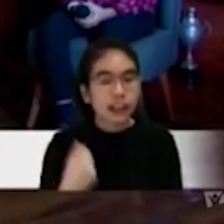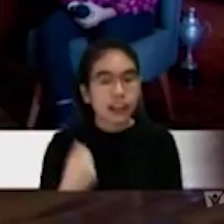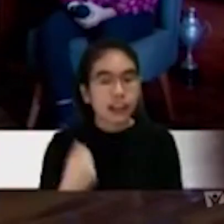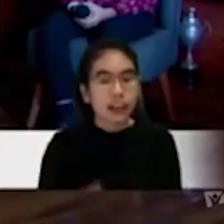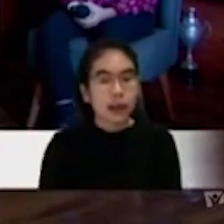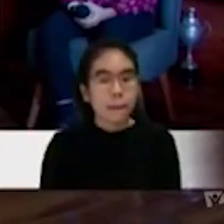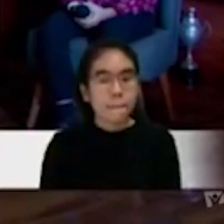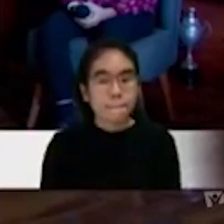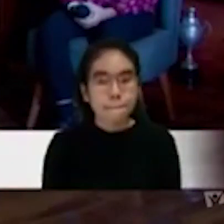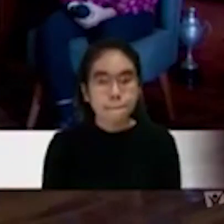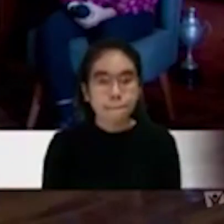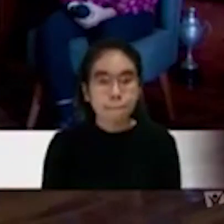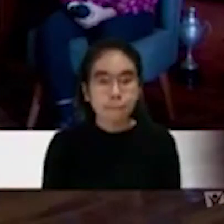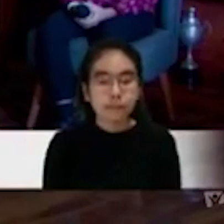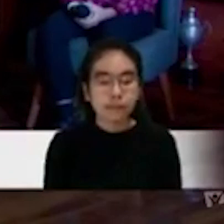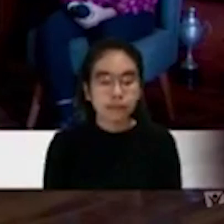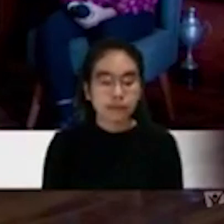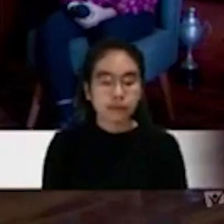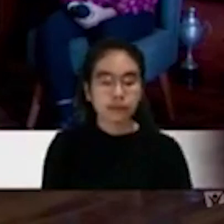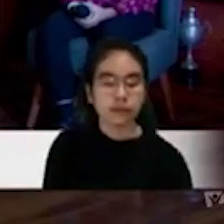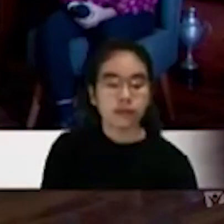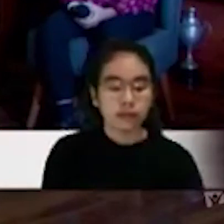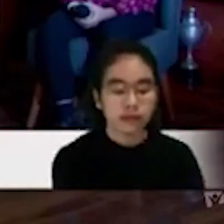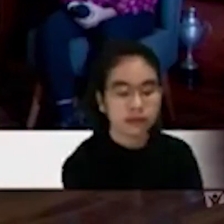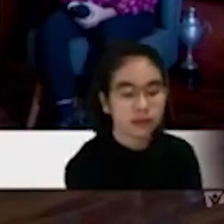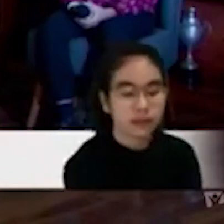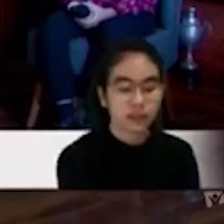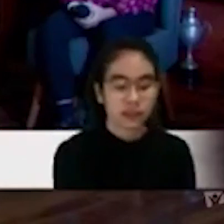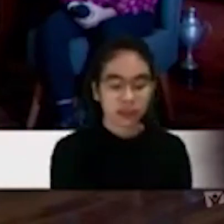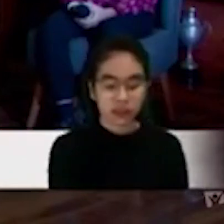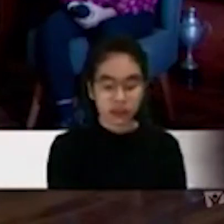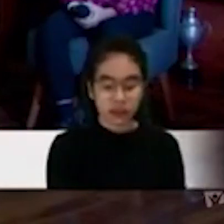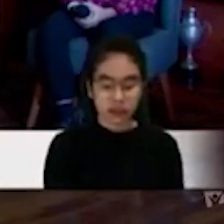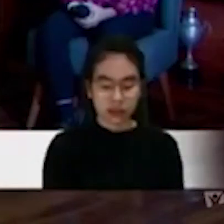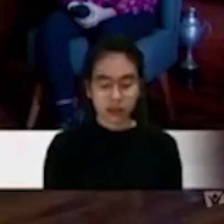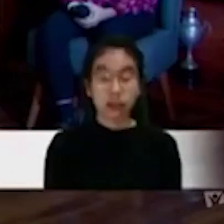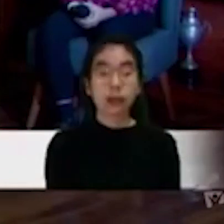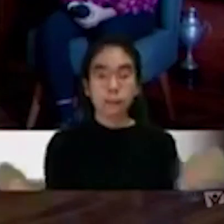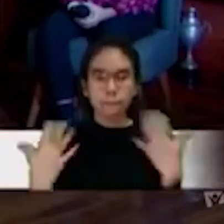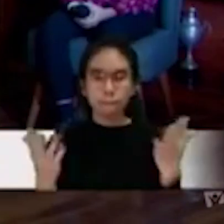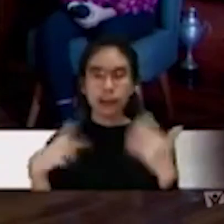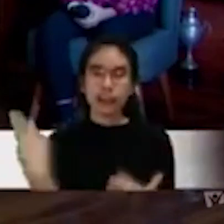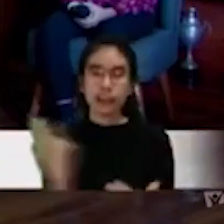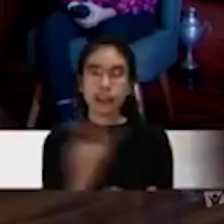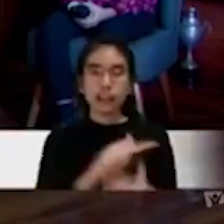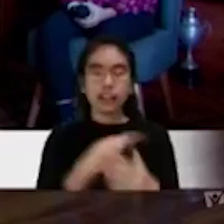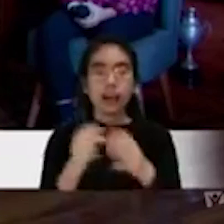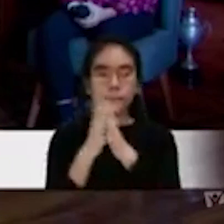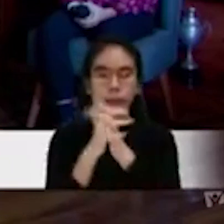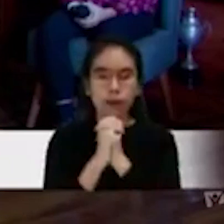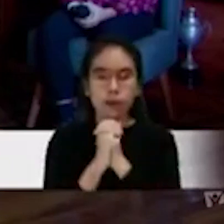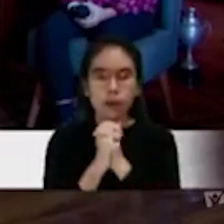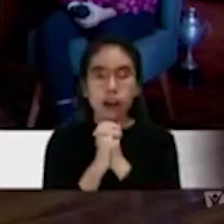oleh tim musik kita. Mari kita sama-sama bersatu hati. Kita serahkan hati